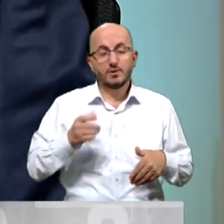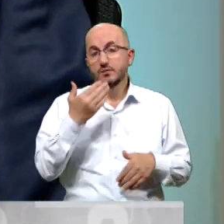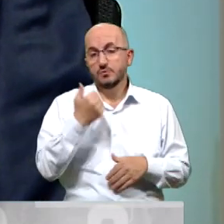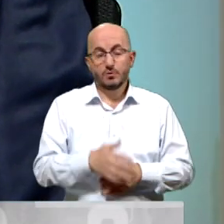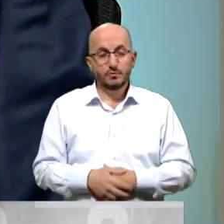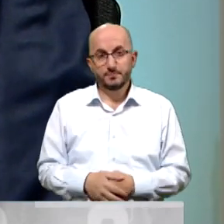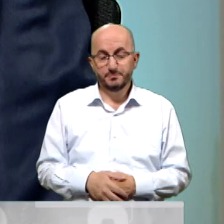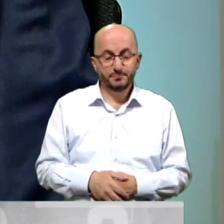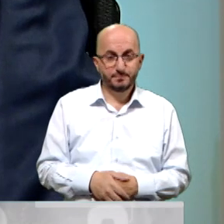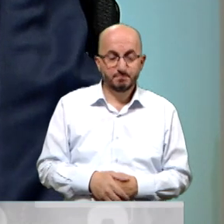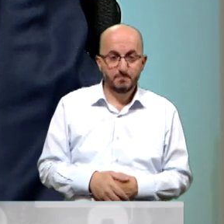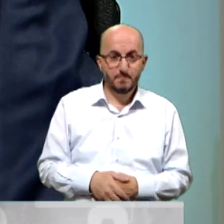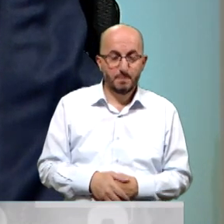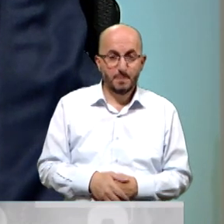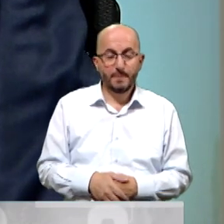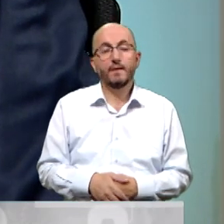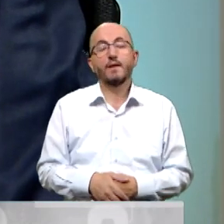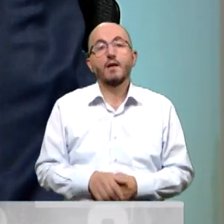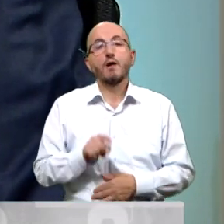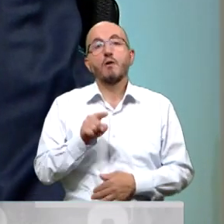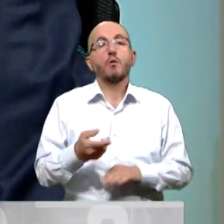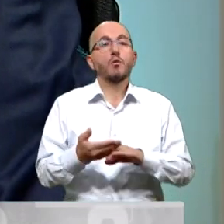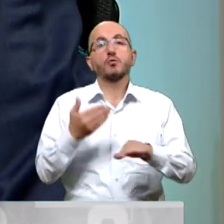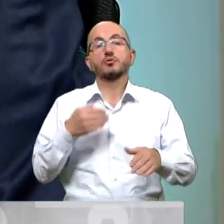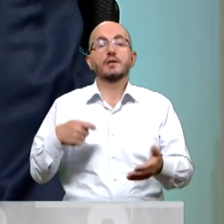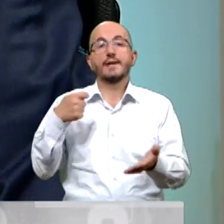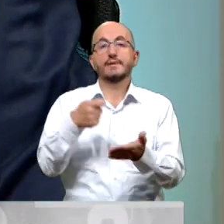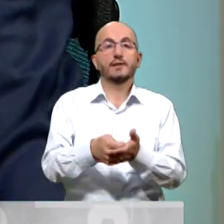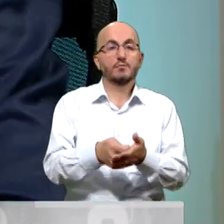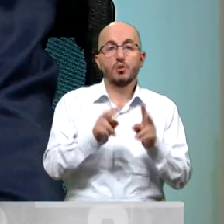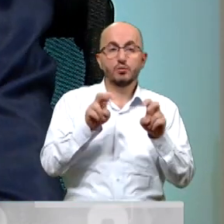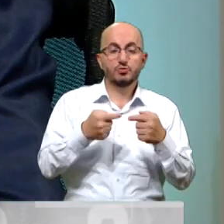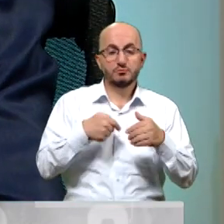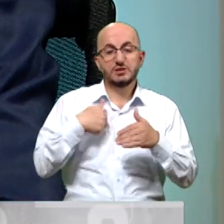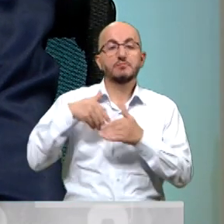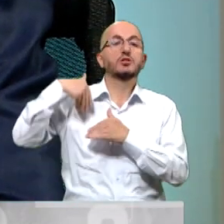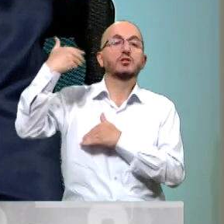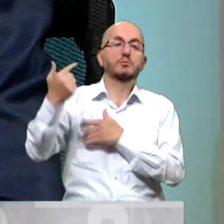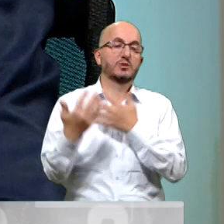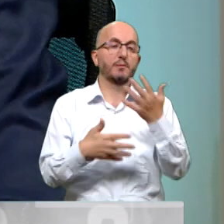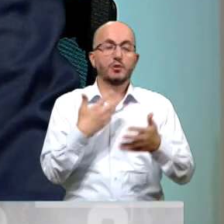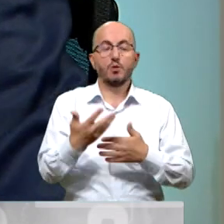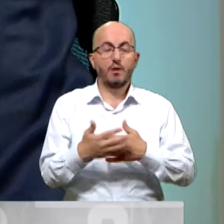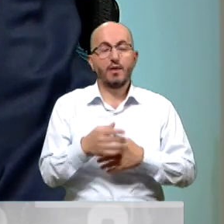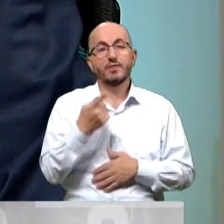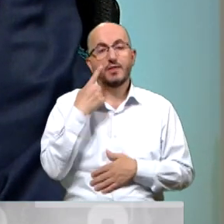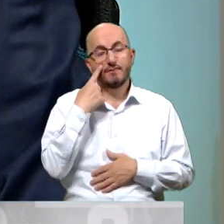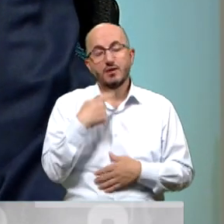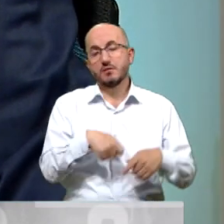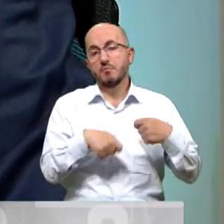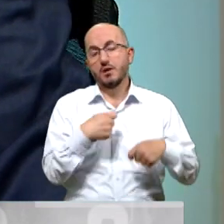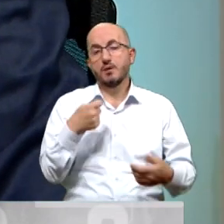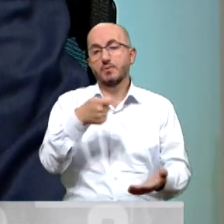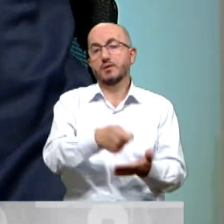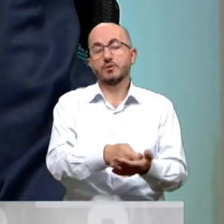Yok. Yok. Dolayısıyla o önceden yatma meselesi bizim dışımızda bir olay. Devlet bankaya